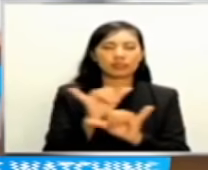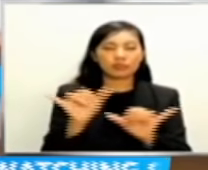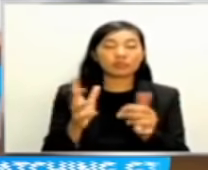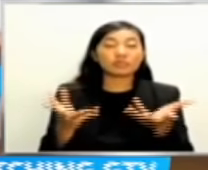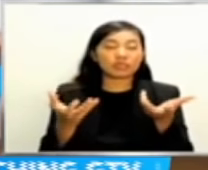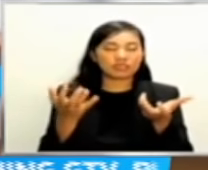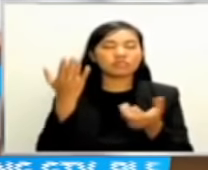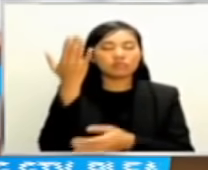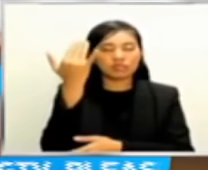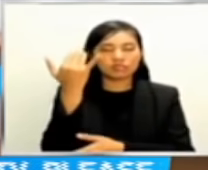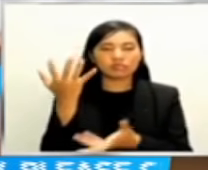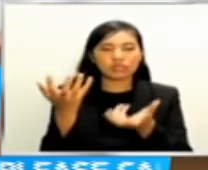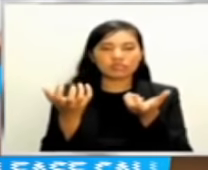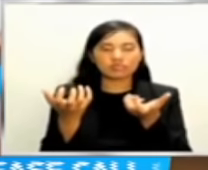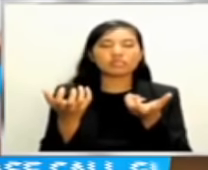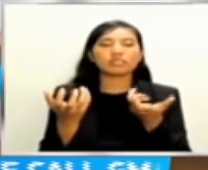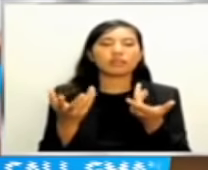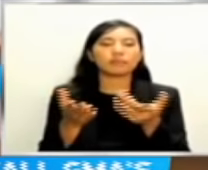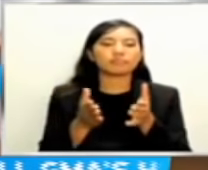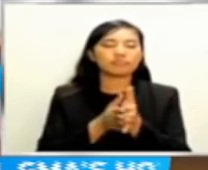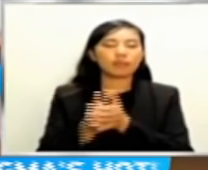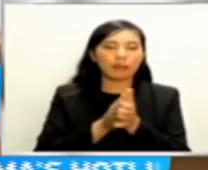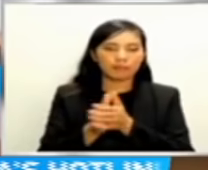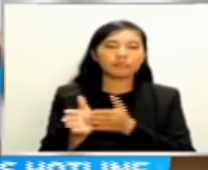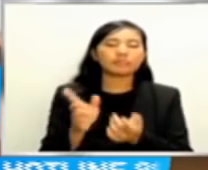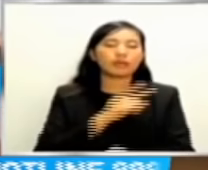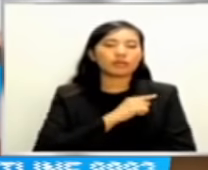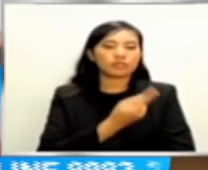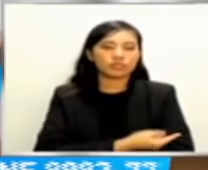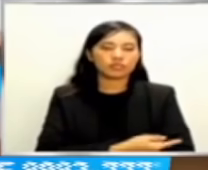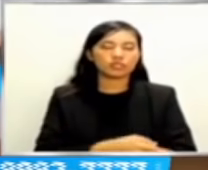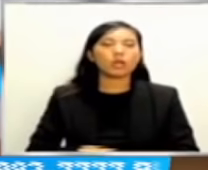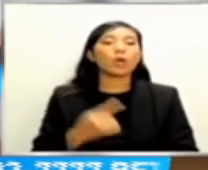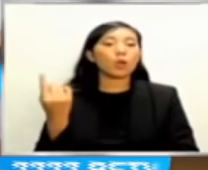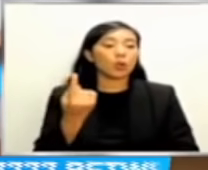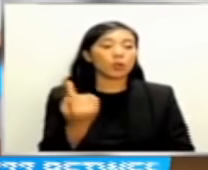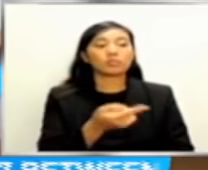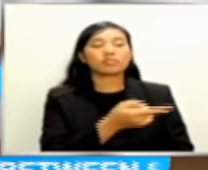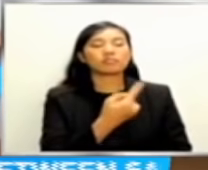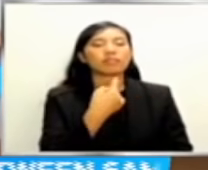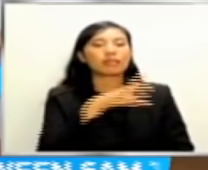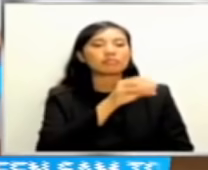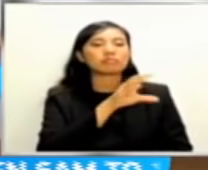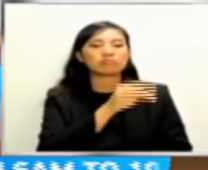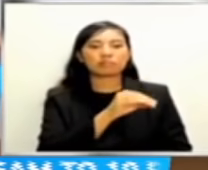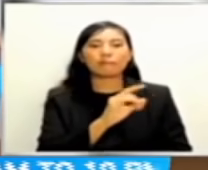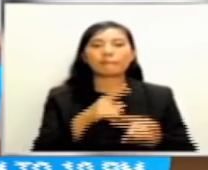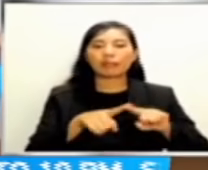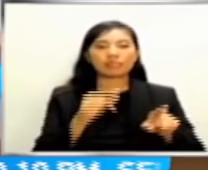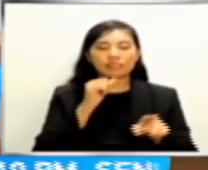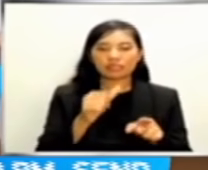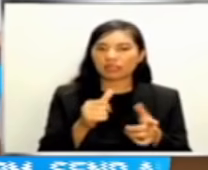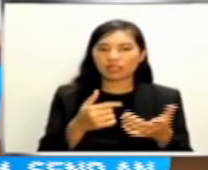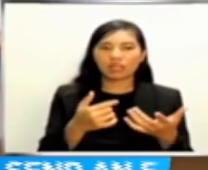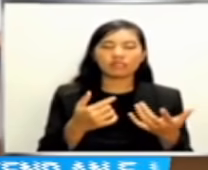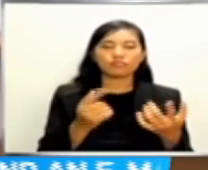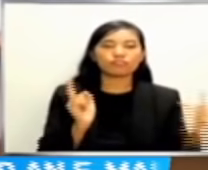salita lamang daw si Trillanes pero hindi naman siya humaharap sa debate. Wala pang reaksyon si Senador